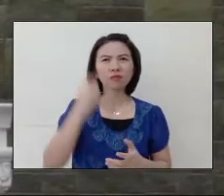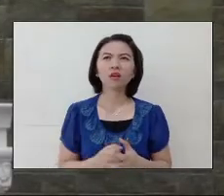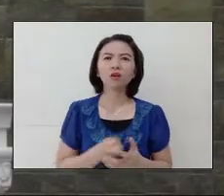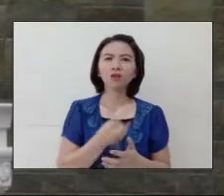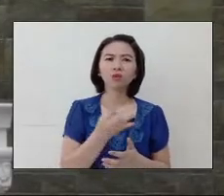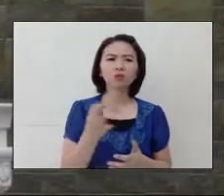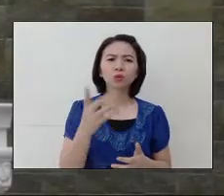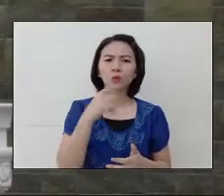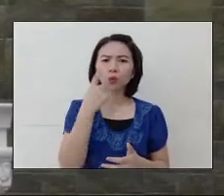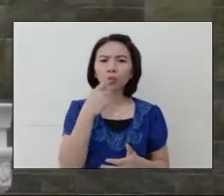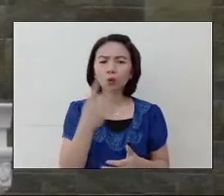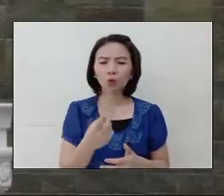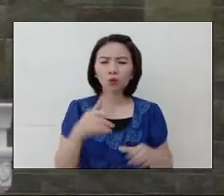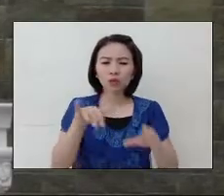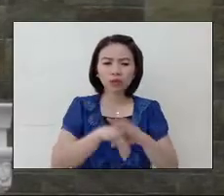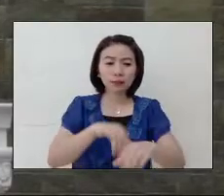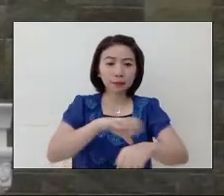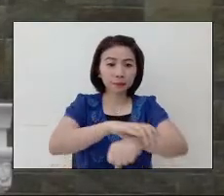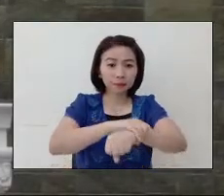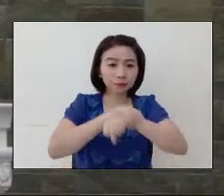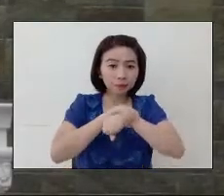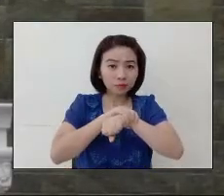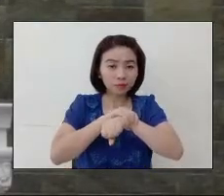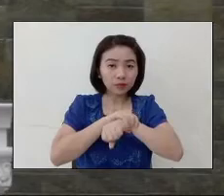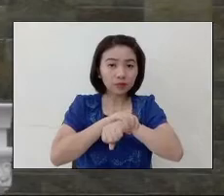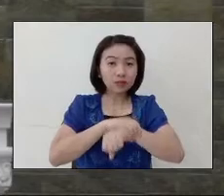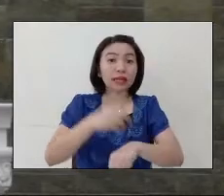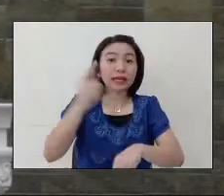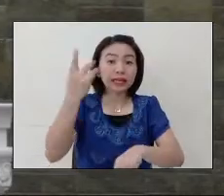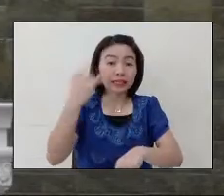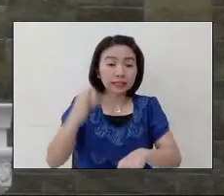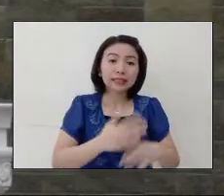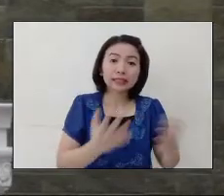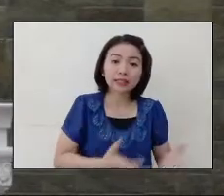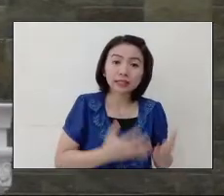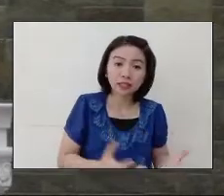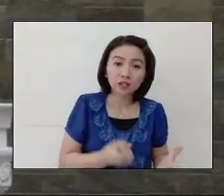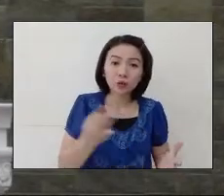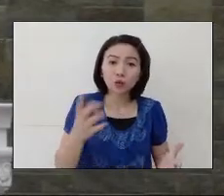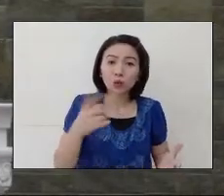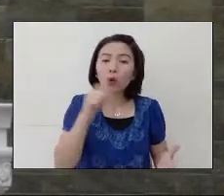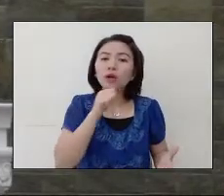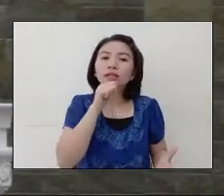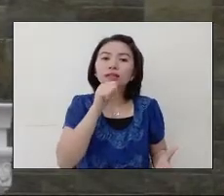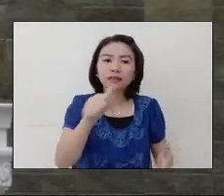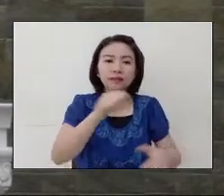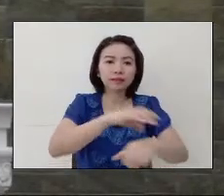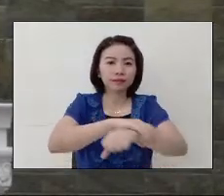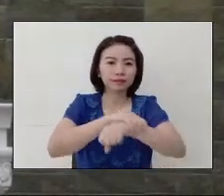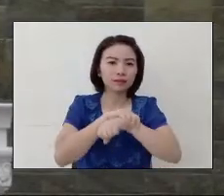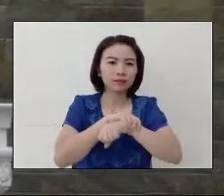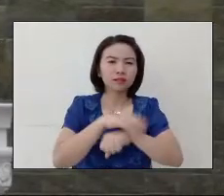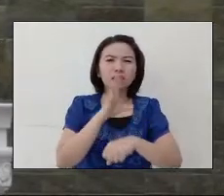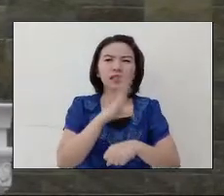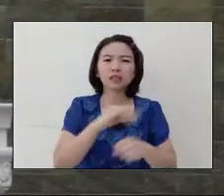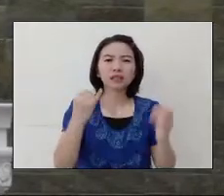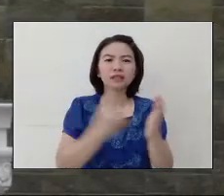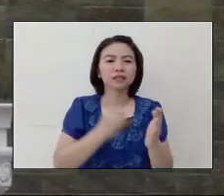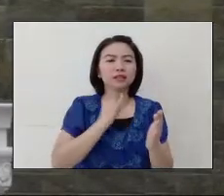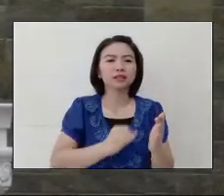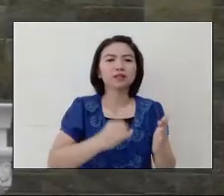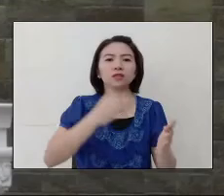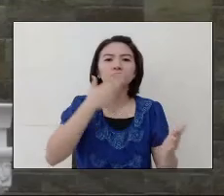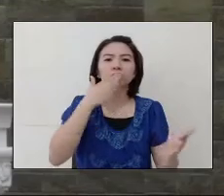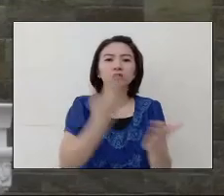You see? At napakagandang mabalitaan po natin, mga kapatid, na si Paul, bagamat siya